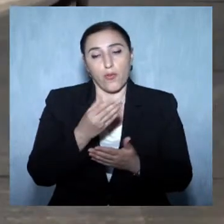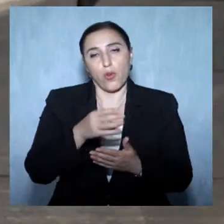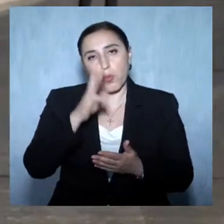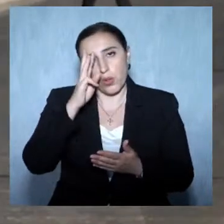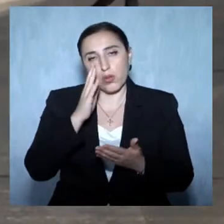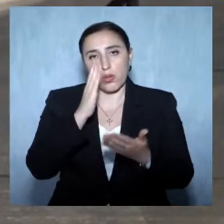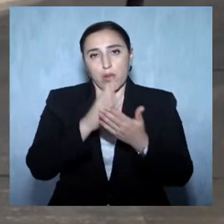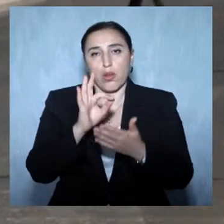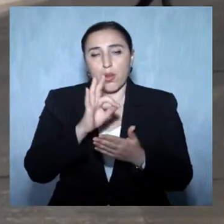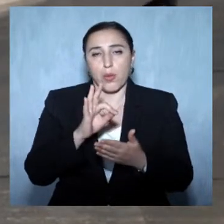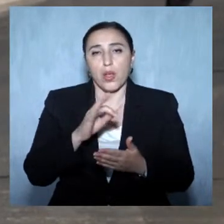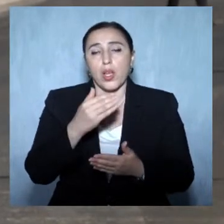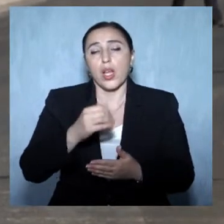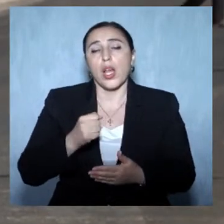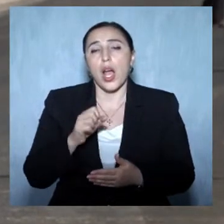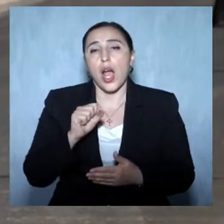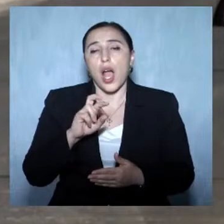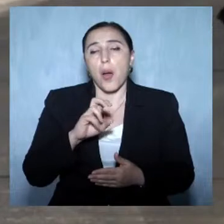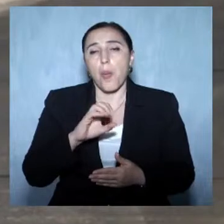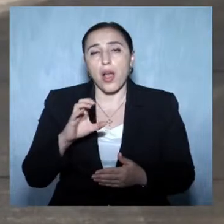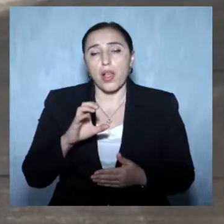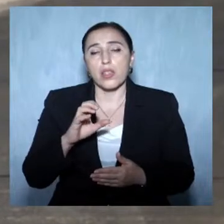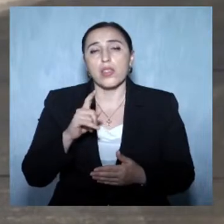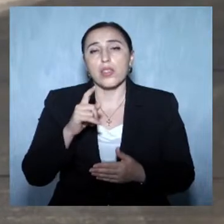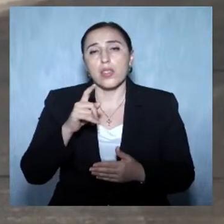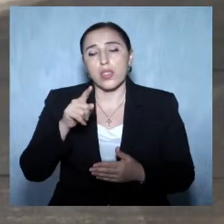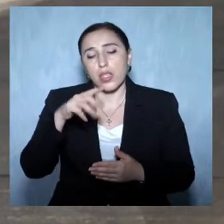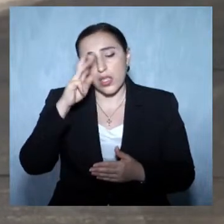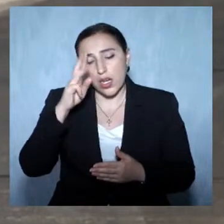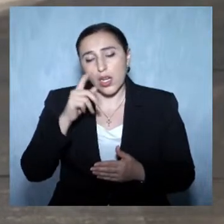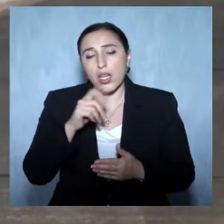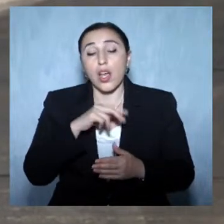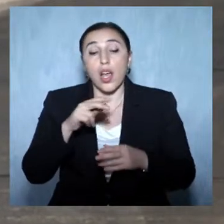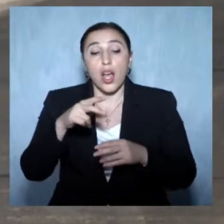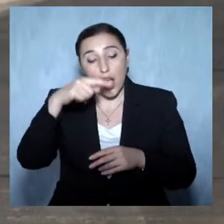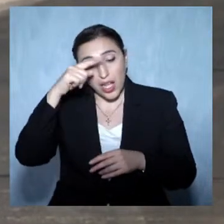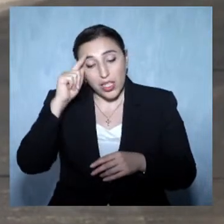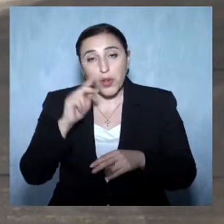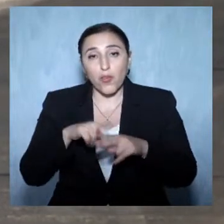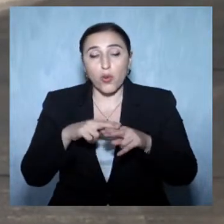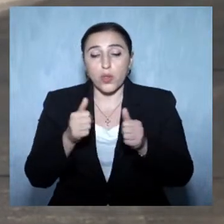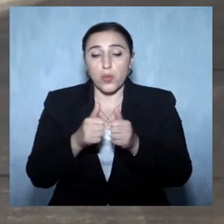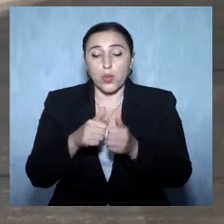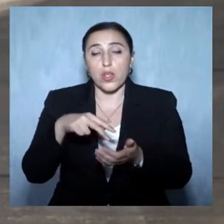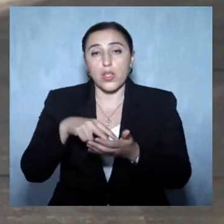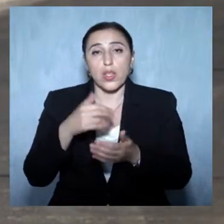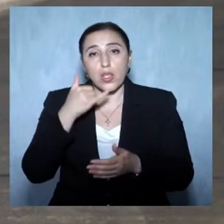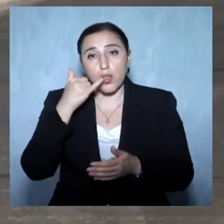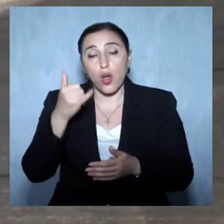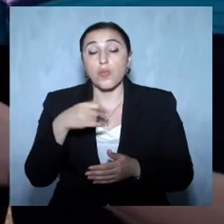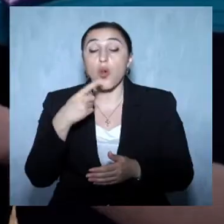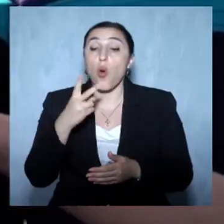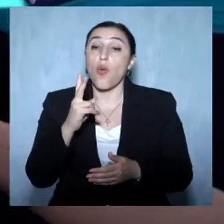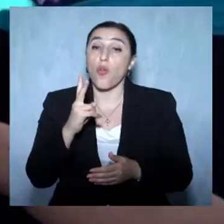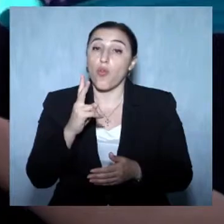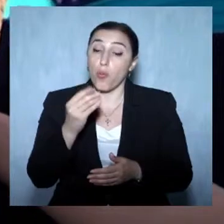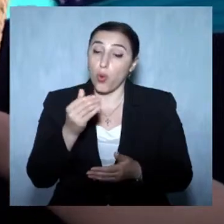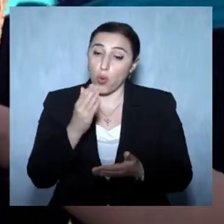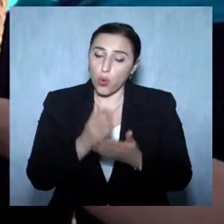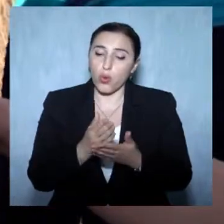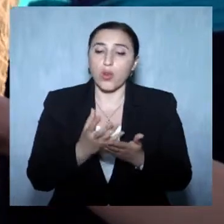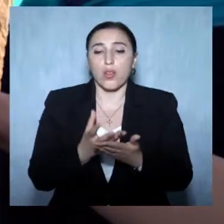Ալիզադեին կերը, աբասը հենց ադրբեջանցի վոստիկանների մոդից էր զանգել, ասում է, ով պողունի անցակետն անցնում է։